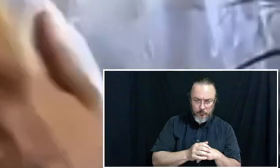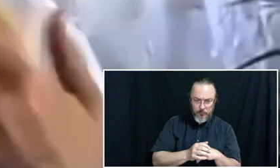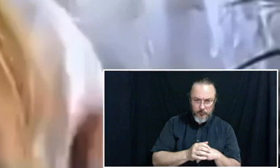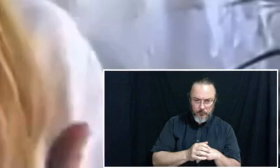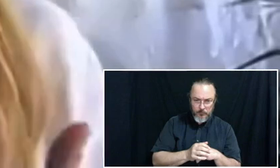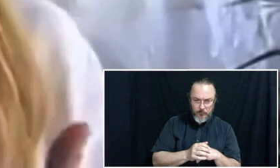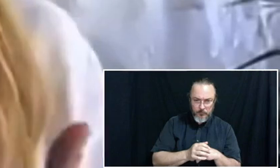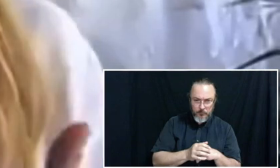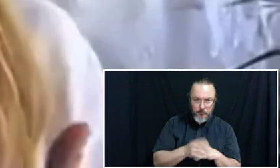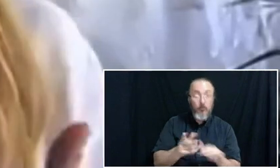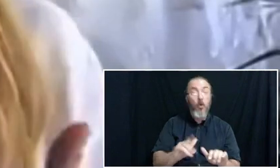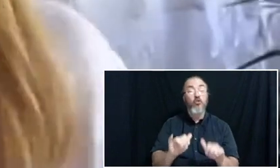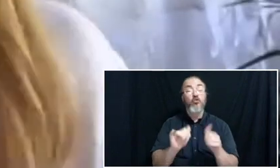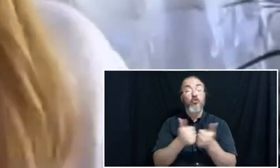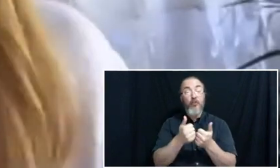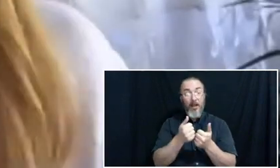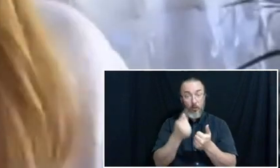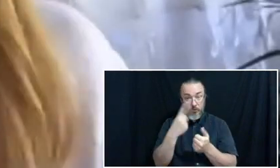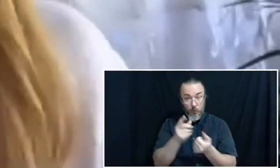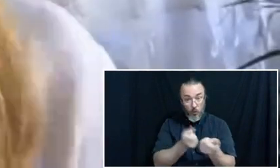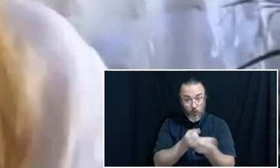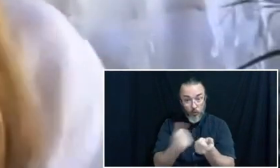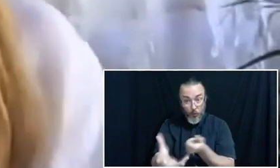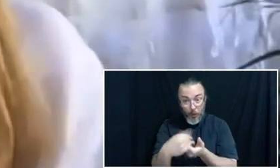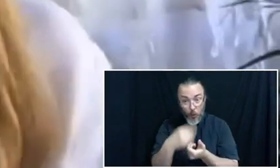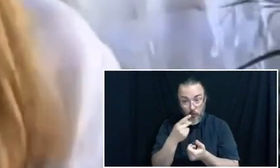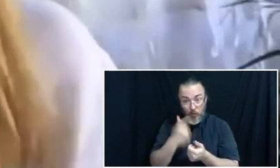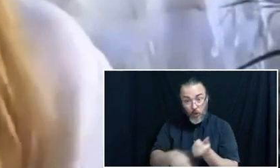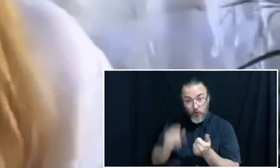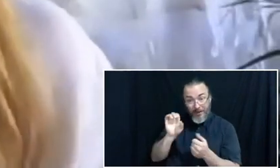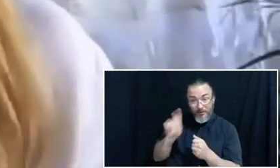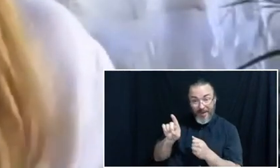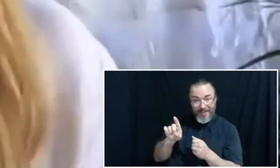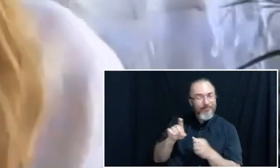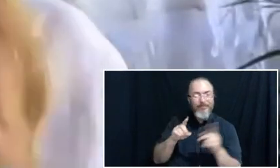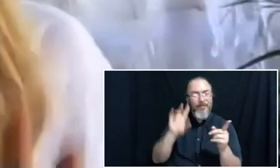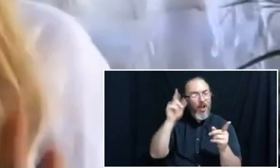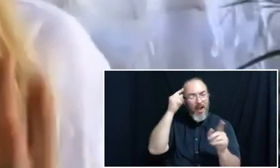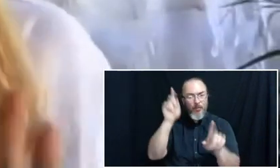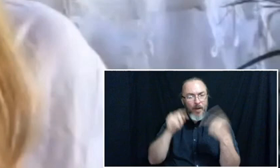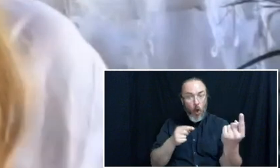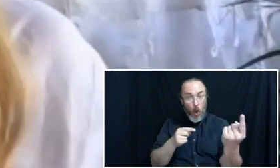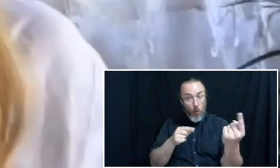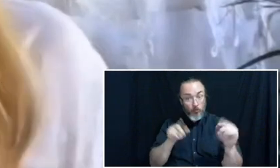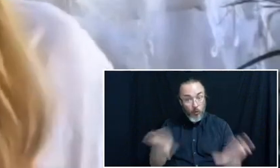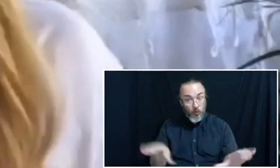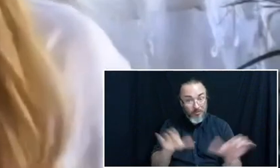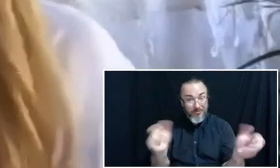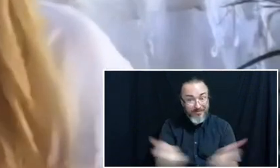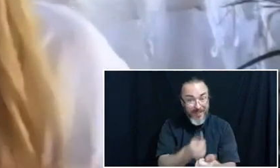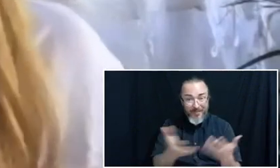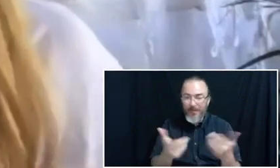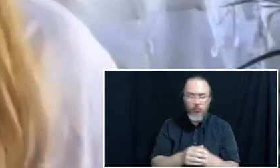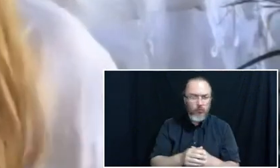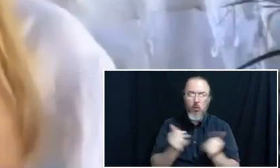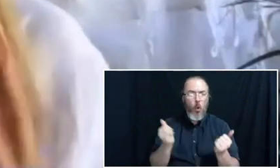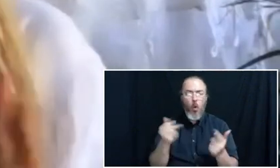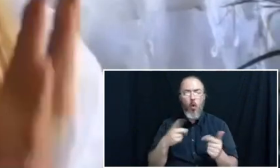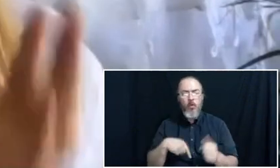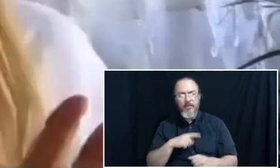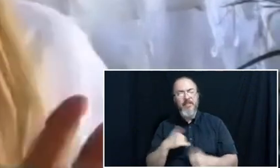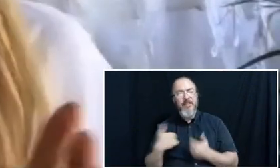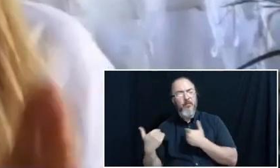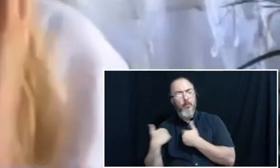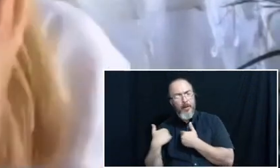Le défi qui consiste à appuyer l'inclusion dans l'éducation ne peut pas être relevé par les seuls gouvernements. Nous avons tous la responsabilité de veiller à ce que